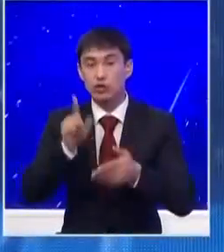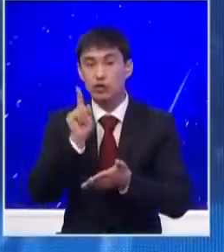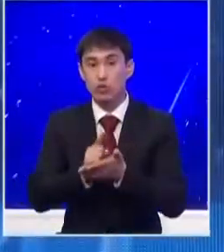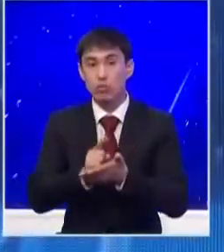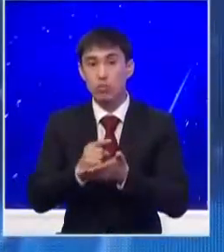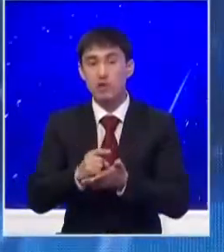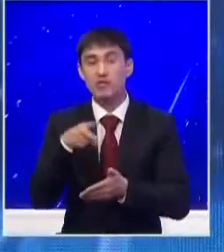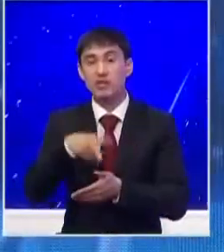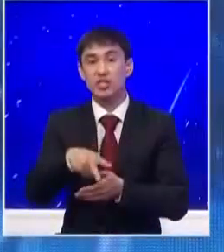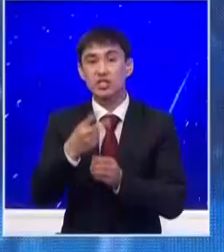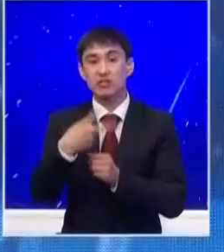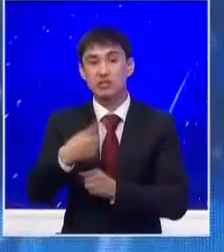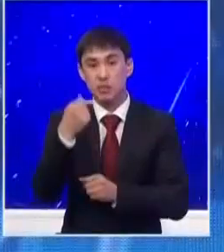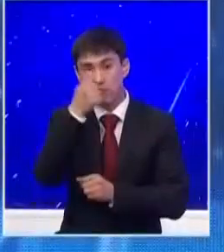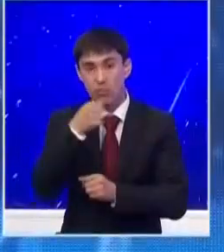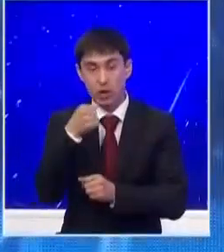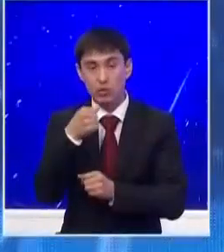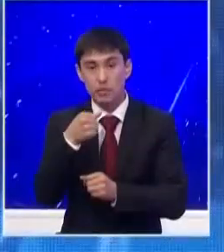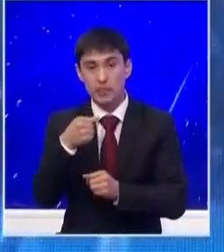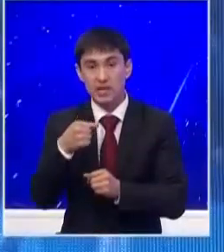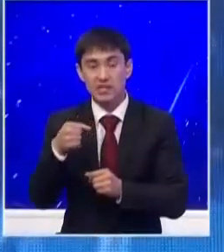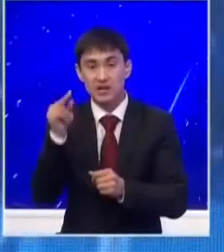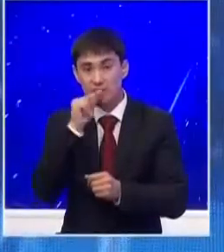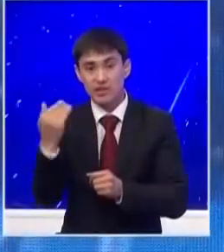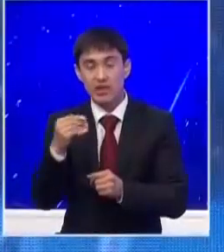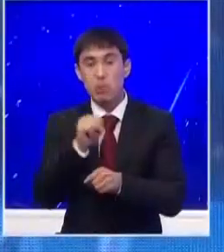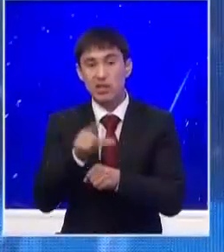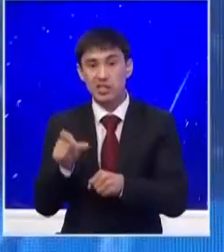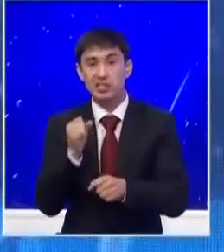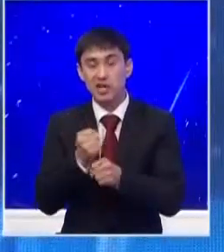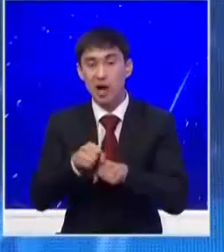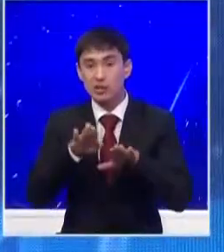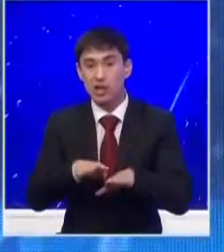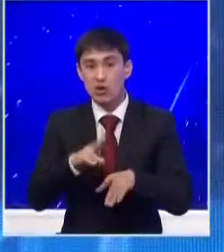в 2021 году но из-за вины подрядчика